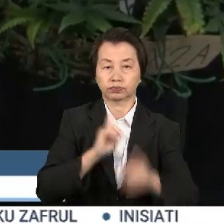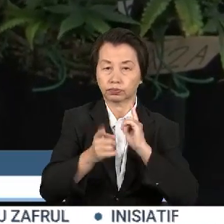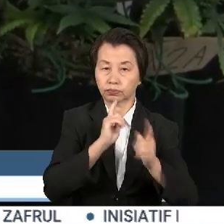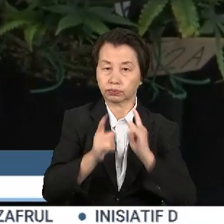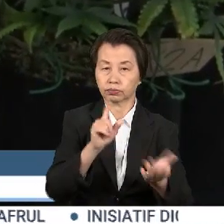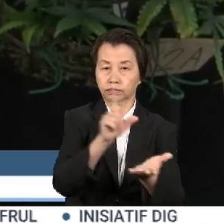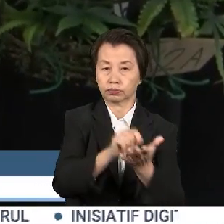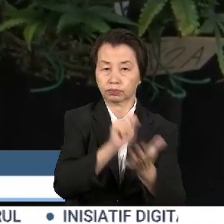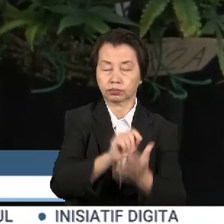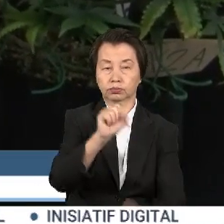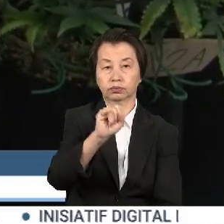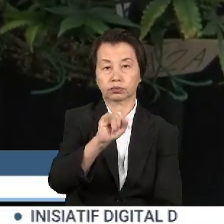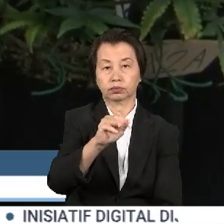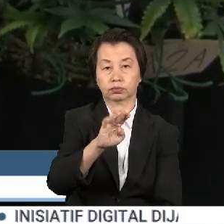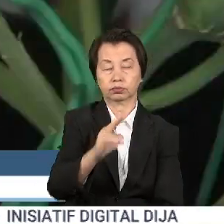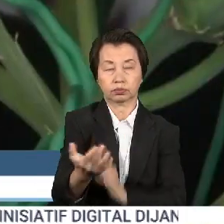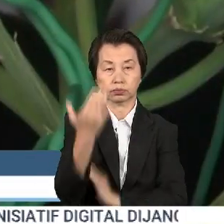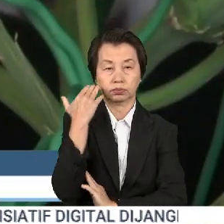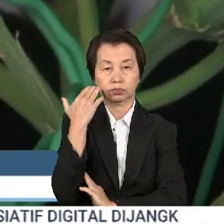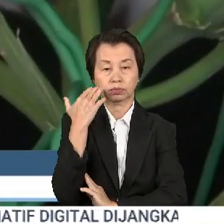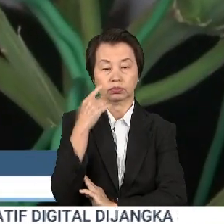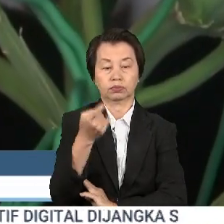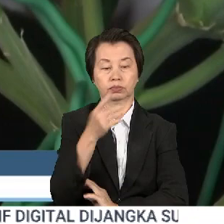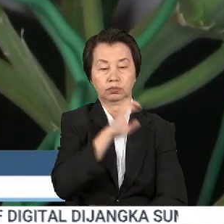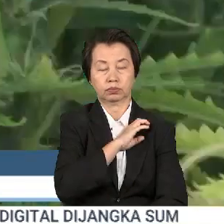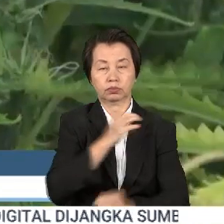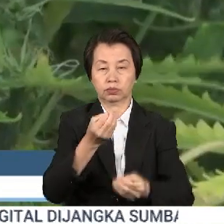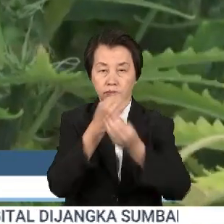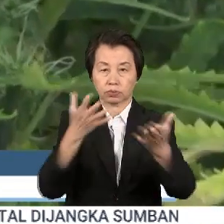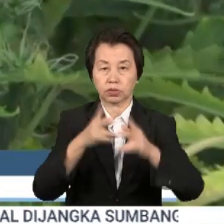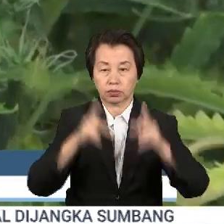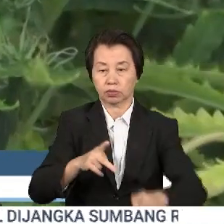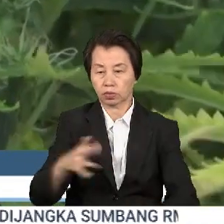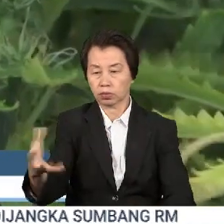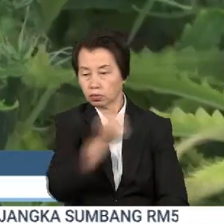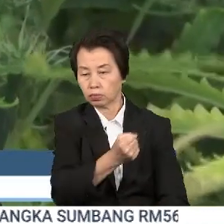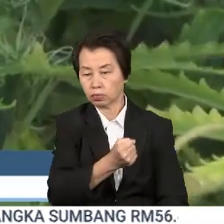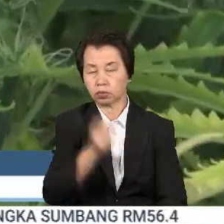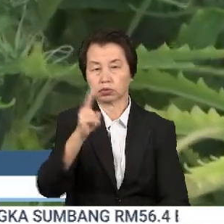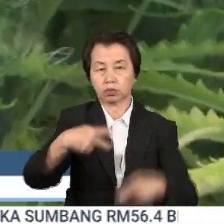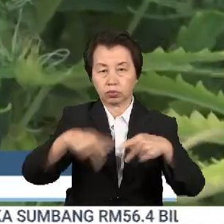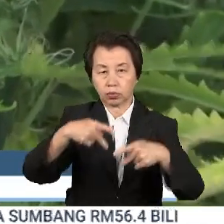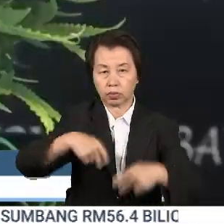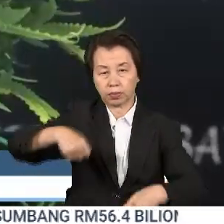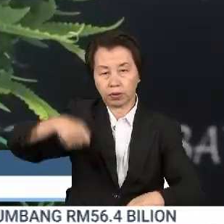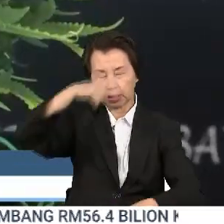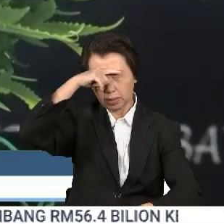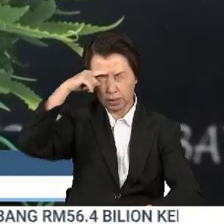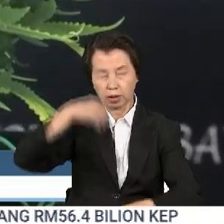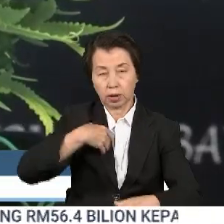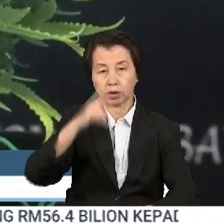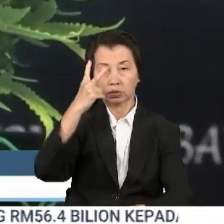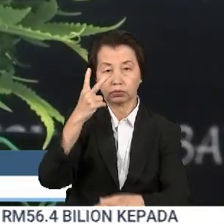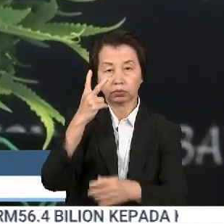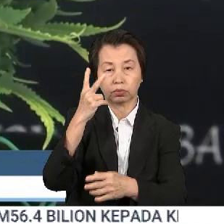sidang media di Sibu pagi ini, ACP Zulkifli mendedahkan pihaknya merampas dua polybag hitam yang mengandungi dua batang